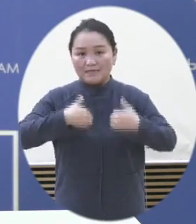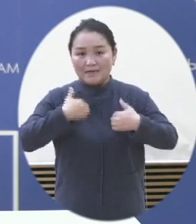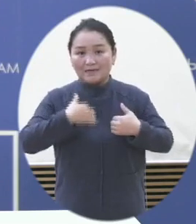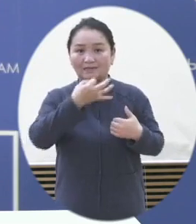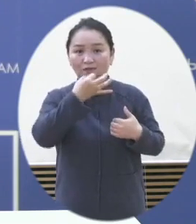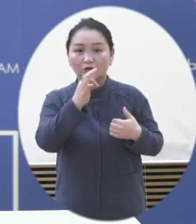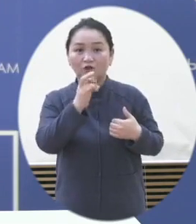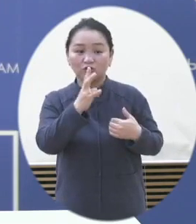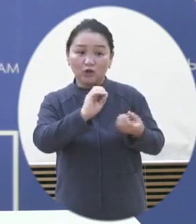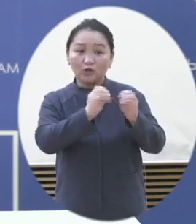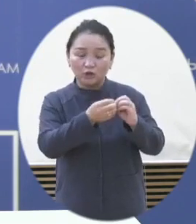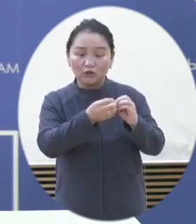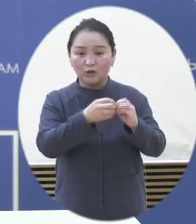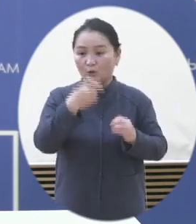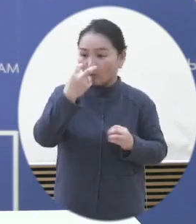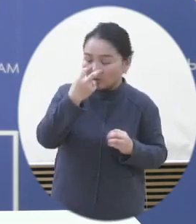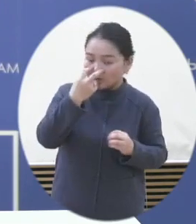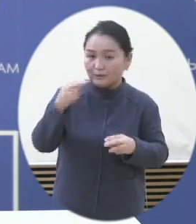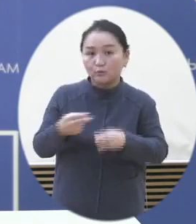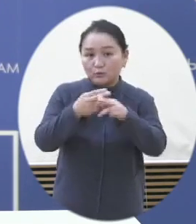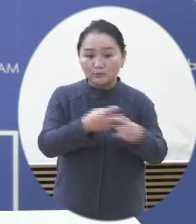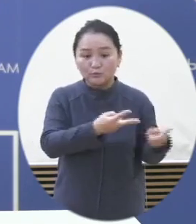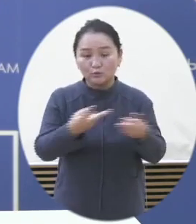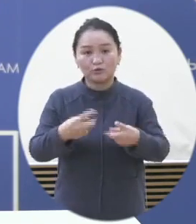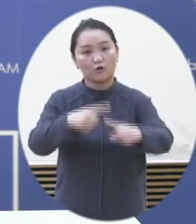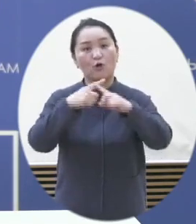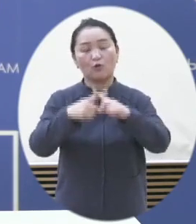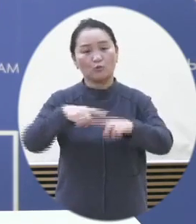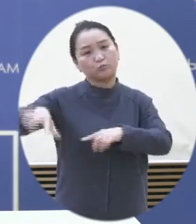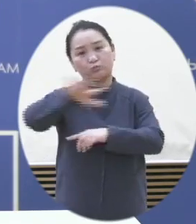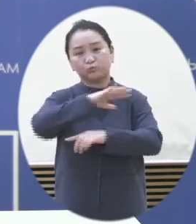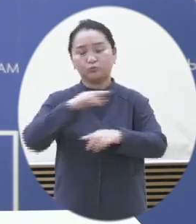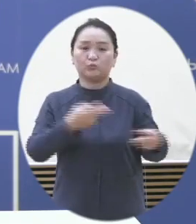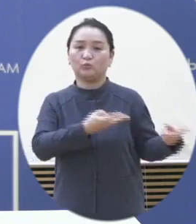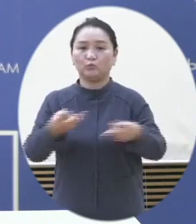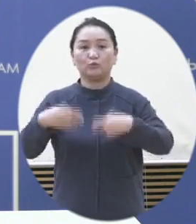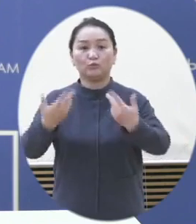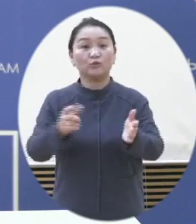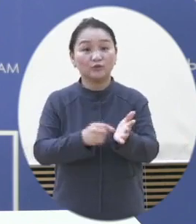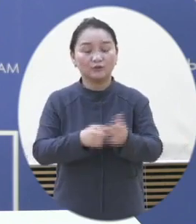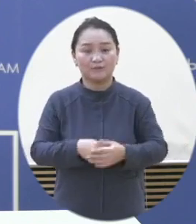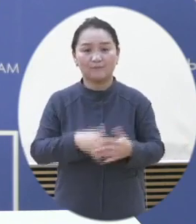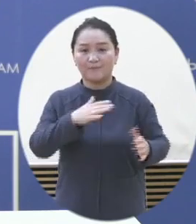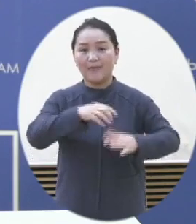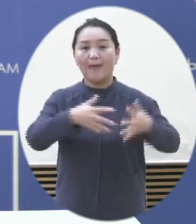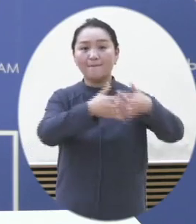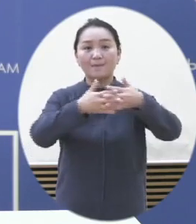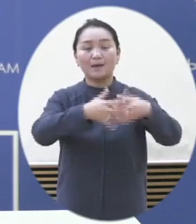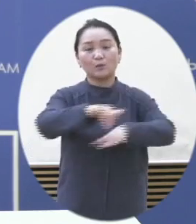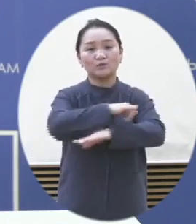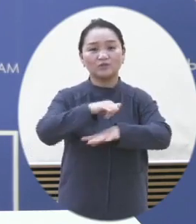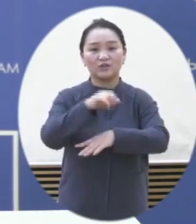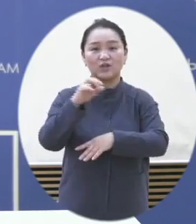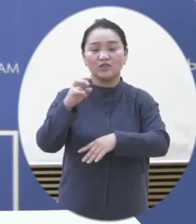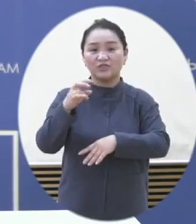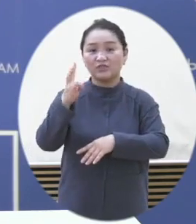үзлэгийн тусламж зөвшөөрлөгийг хориглохгүй байхыг бол зөвлөж байна. За Америкийн нэгдсэн улсын Нью-Йорк хотын их сургуулийн судлаачдын хийсэн